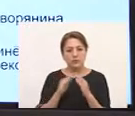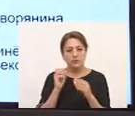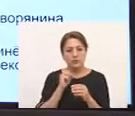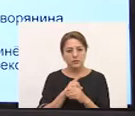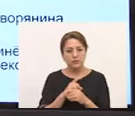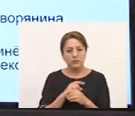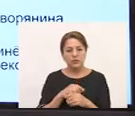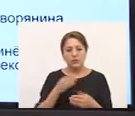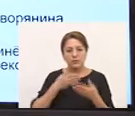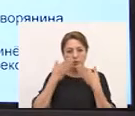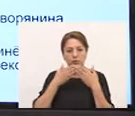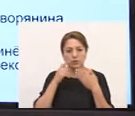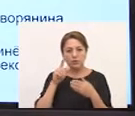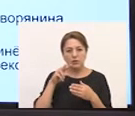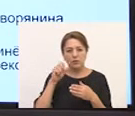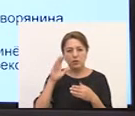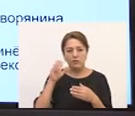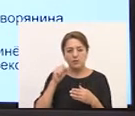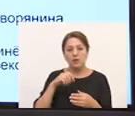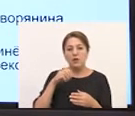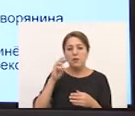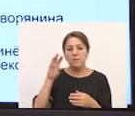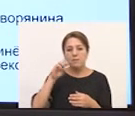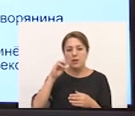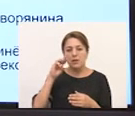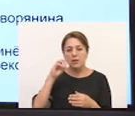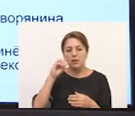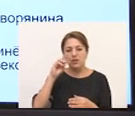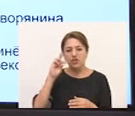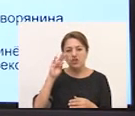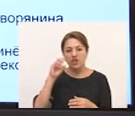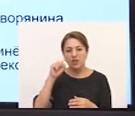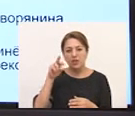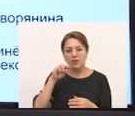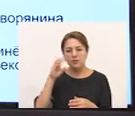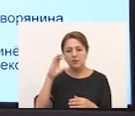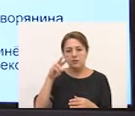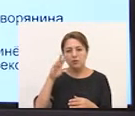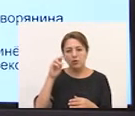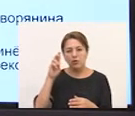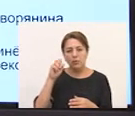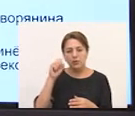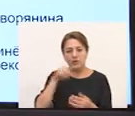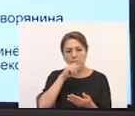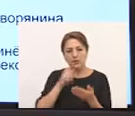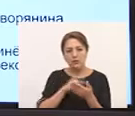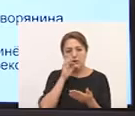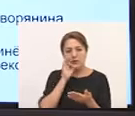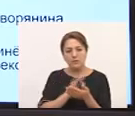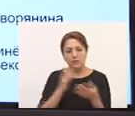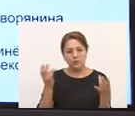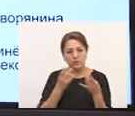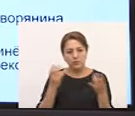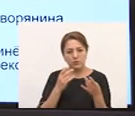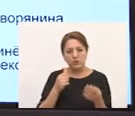задание. Прочитайте главу «Мятежная слобода» и ответьте на вопросы к этой главе. Главный вопрос –